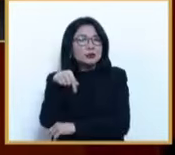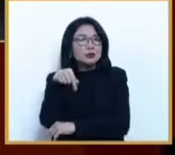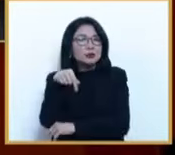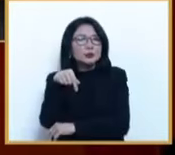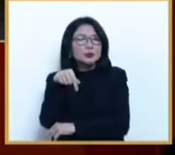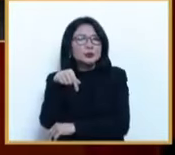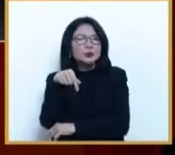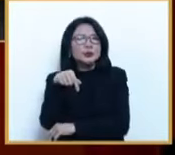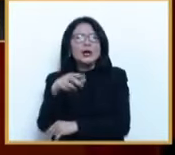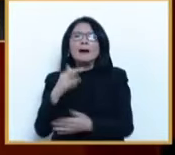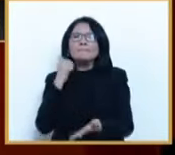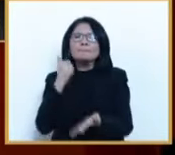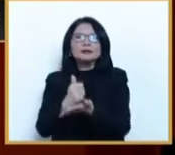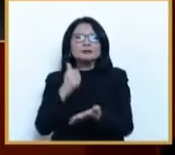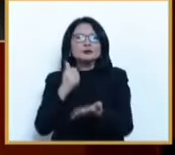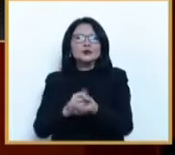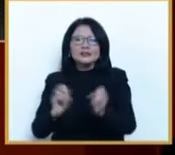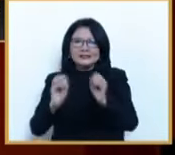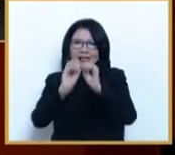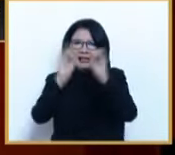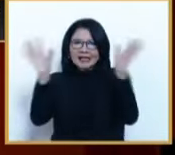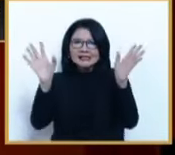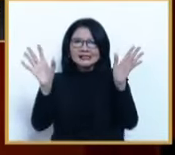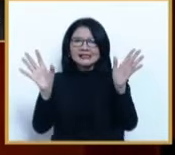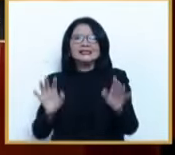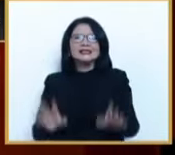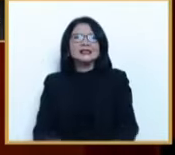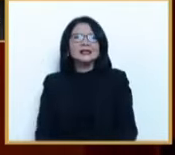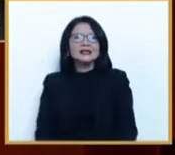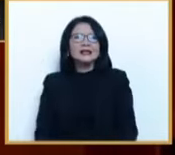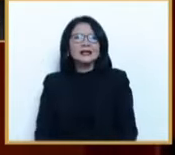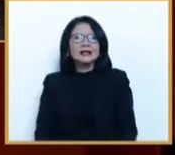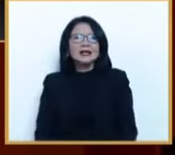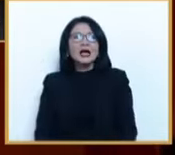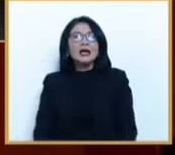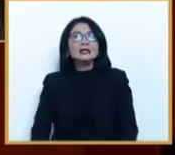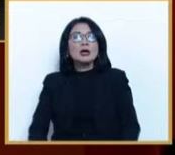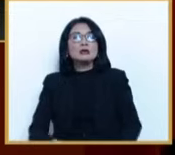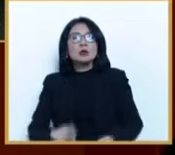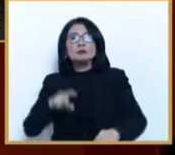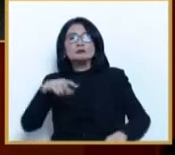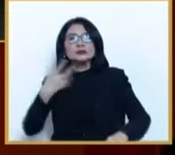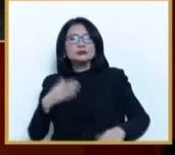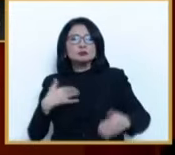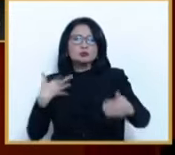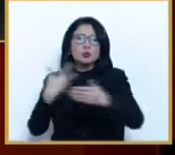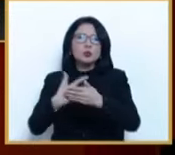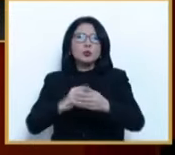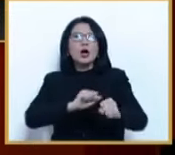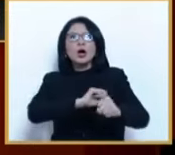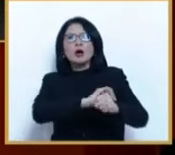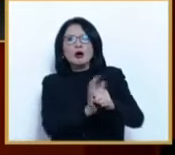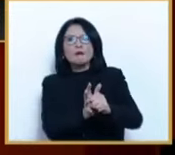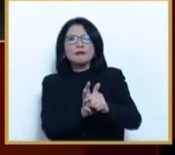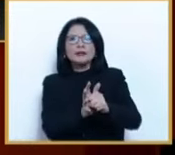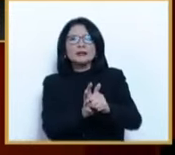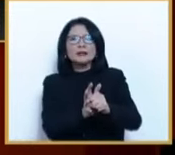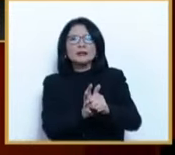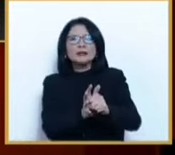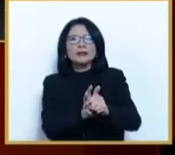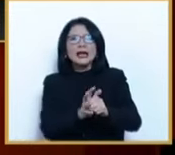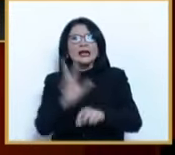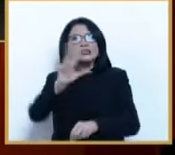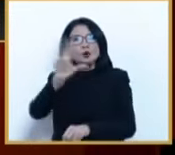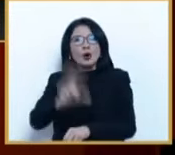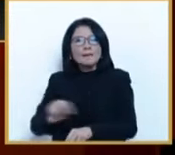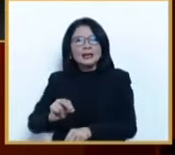itu betul-betul clear and clean karena sejak terjadinya pandemi covid 19 Jawa